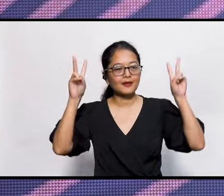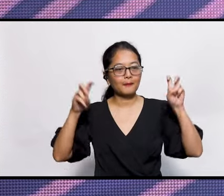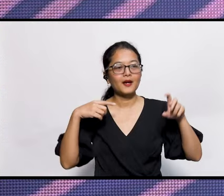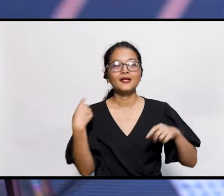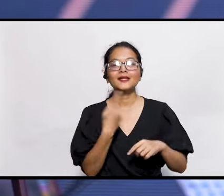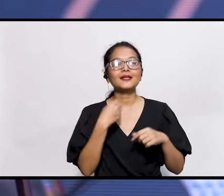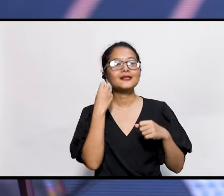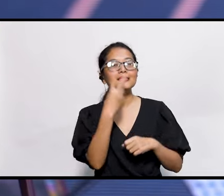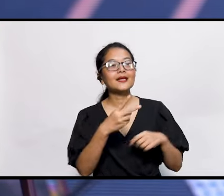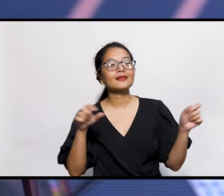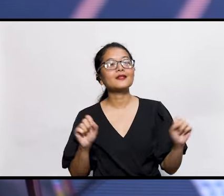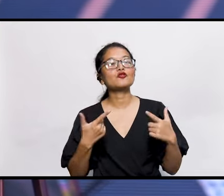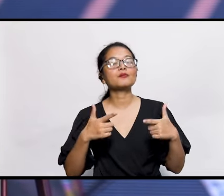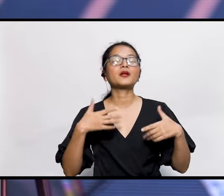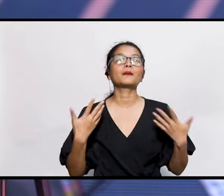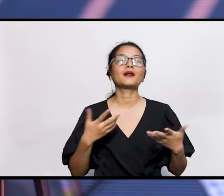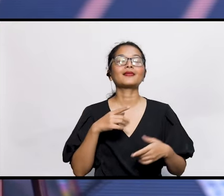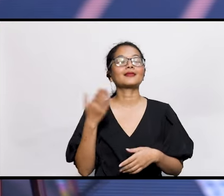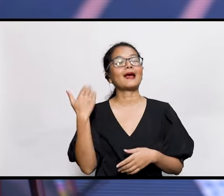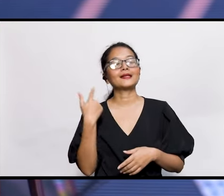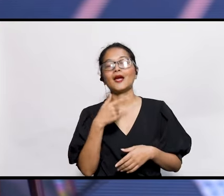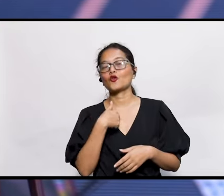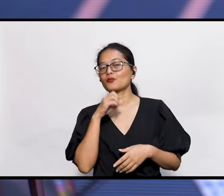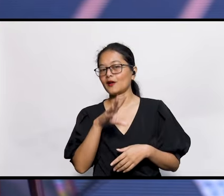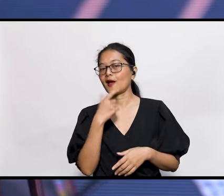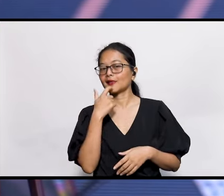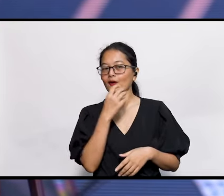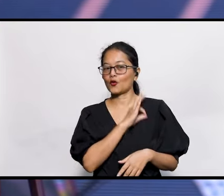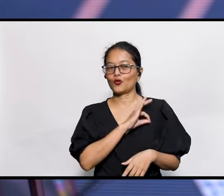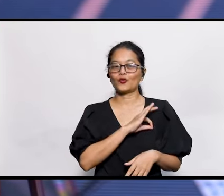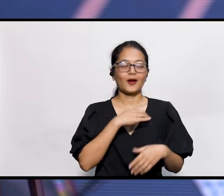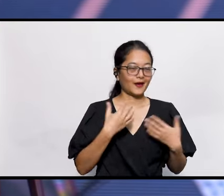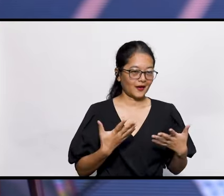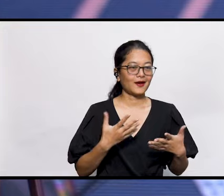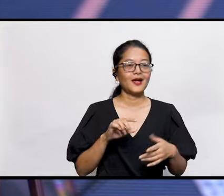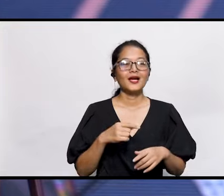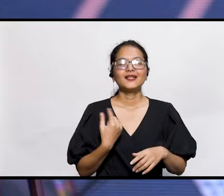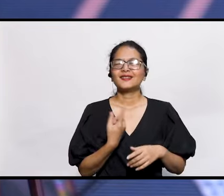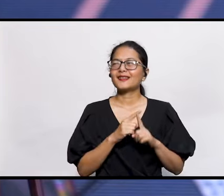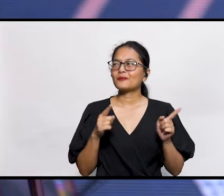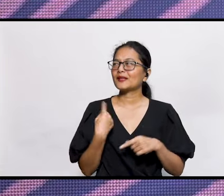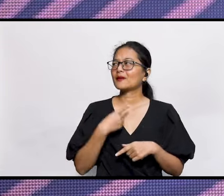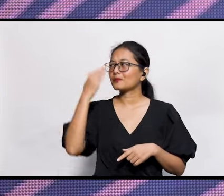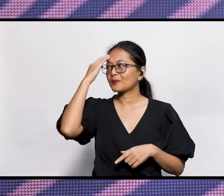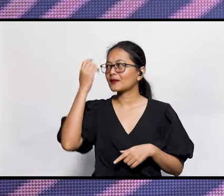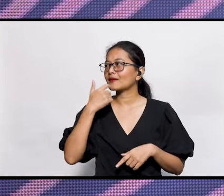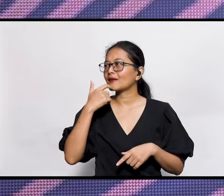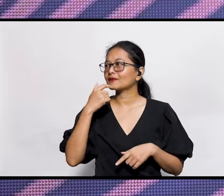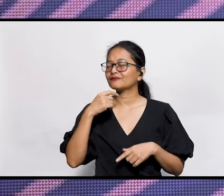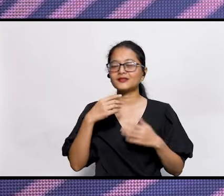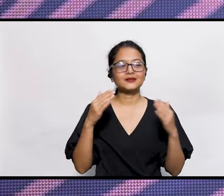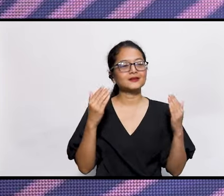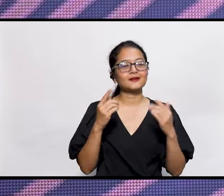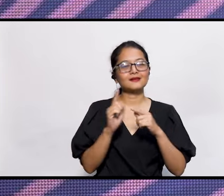tadi saya katakan semua Chan gangd semuanya kita enggak akan pernah berpikir yuten tuh Guys kita berpikir